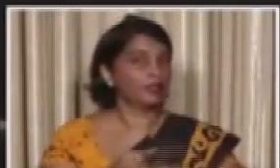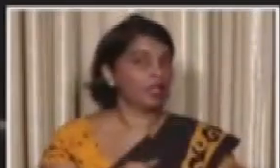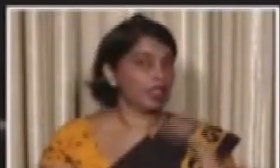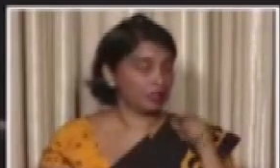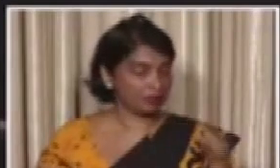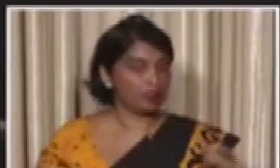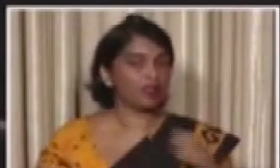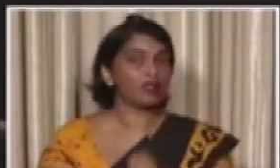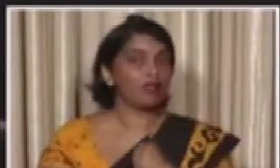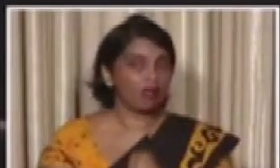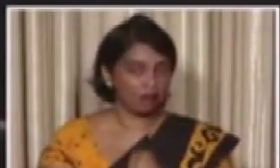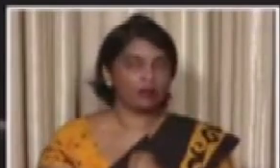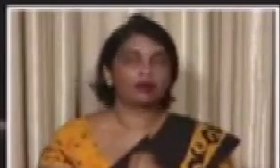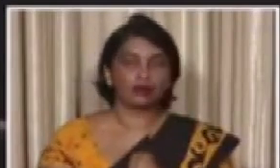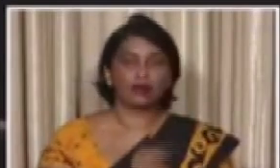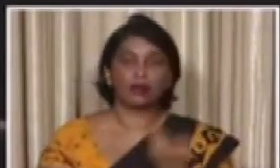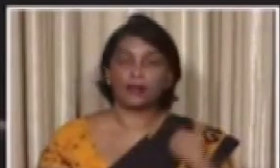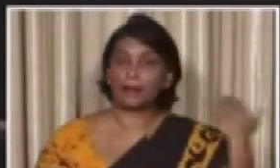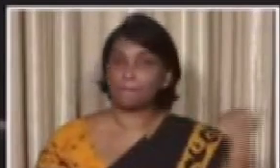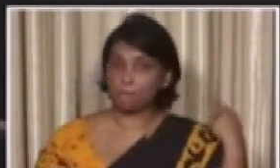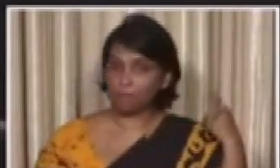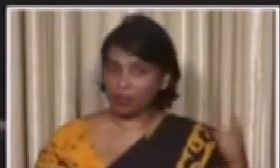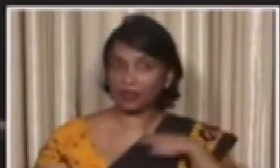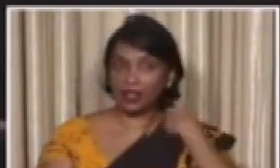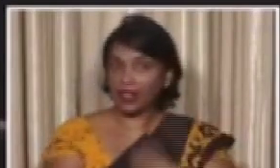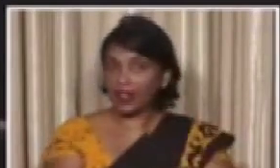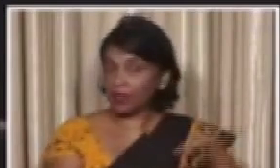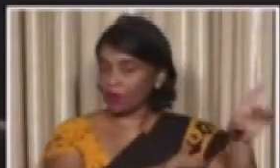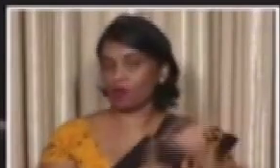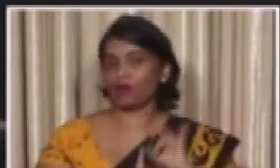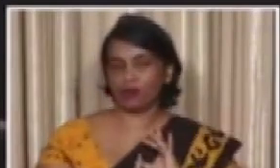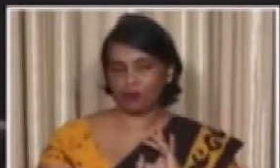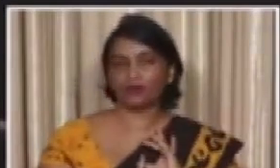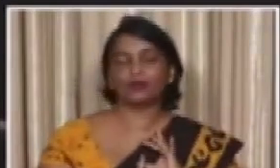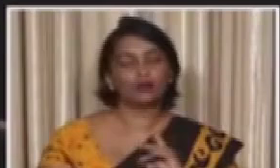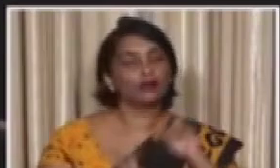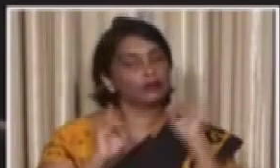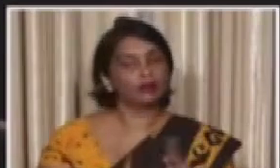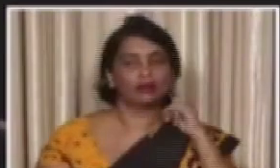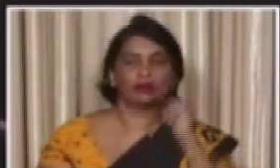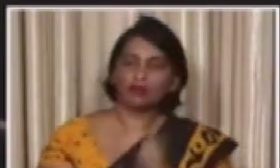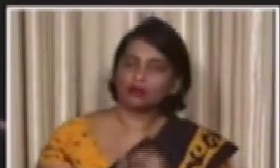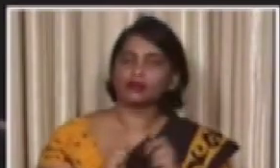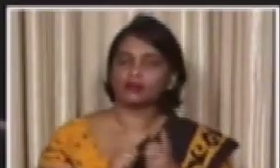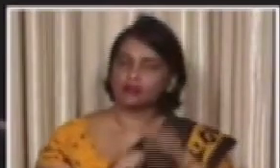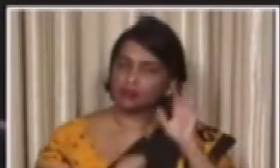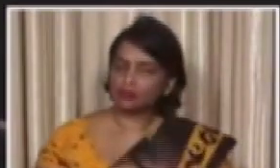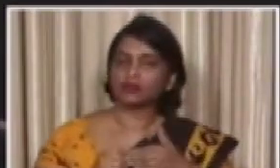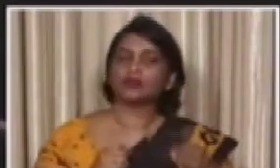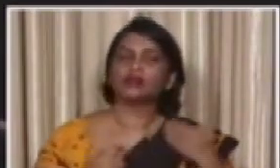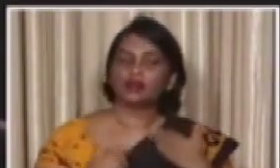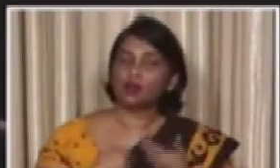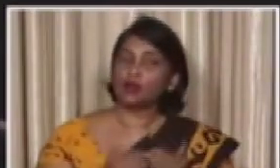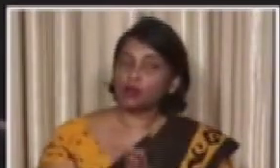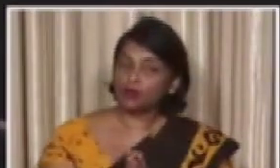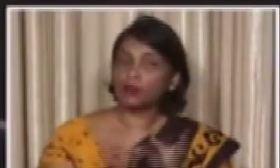වූ ගාමිණී අතුකෝරළ වන මගේ සහෝදරයාගේ ඇඟේ දුවපු ලේමයි. ඉතාම දුෂ්කර තත්ත්වයක් යටතේ පවා